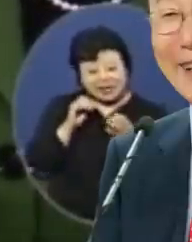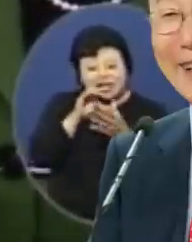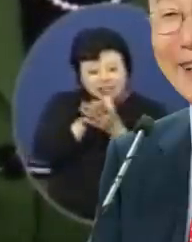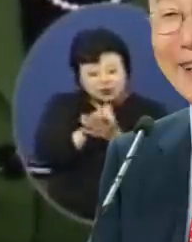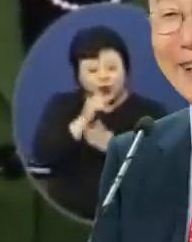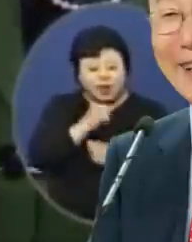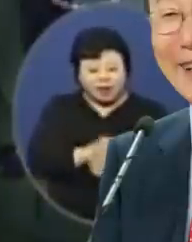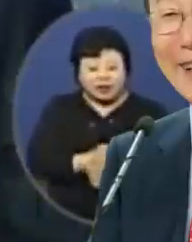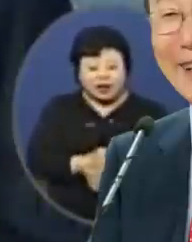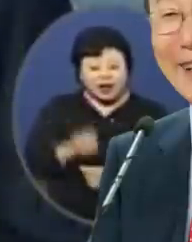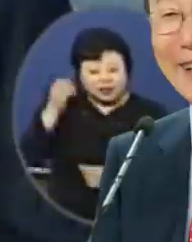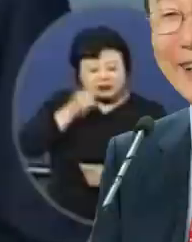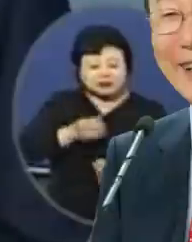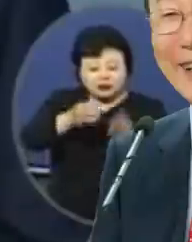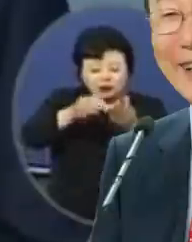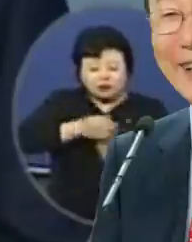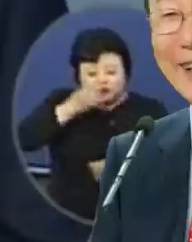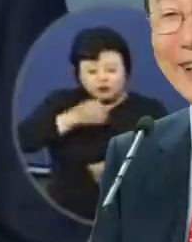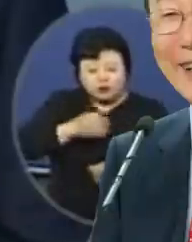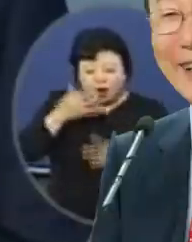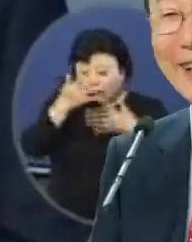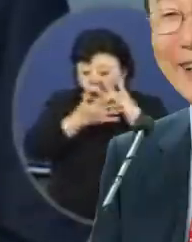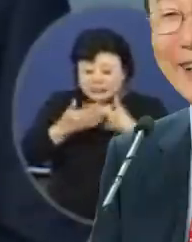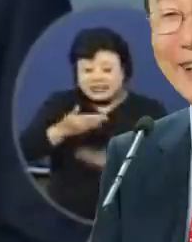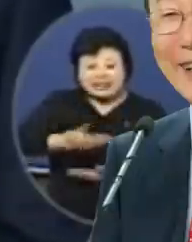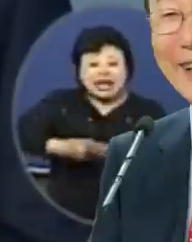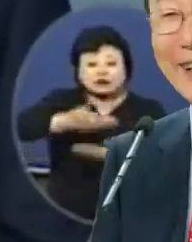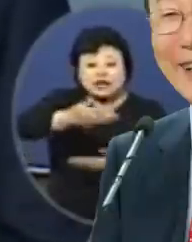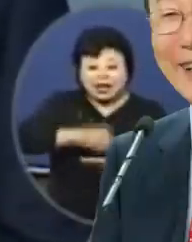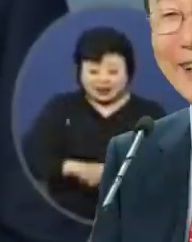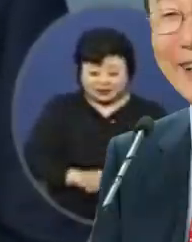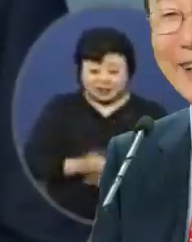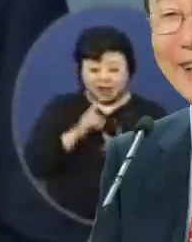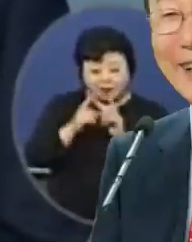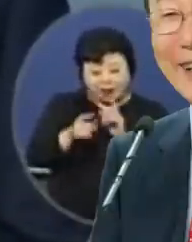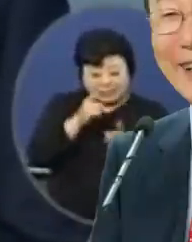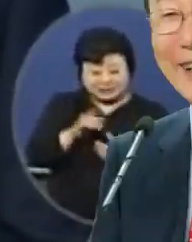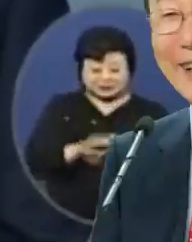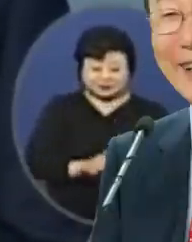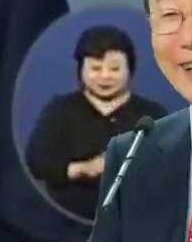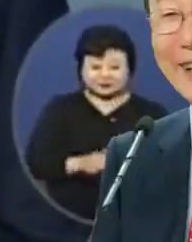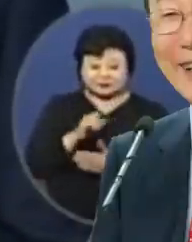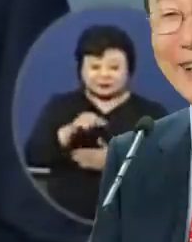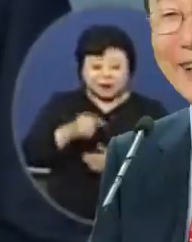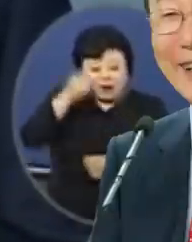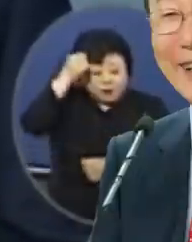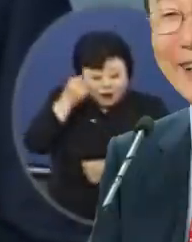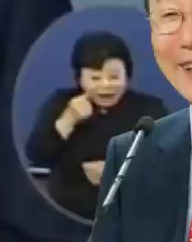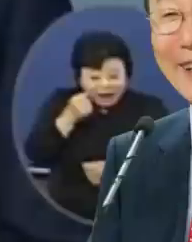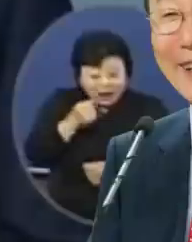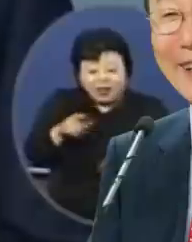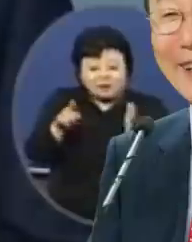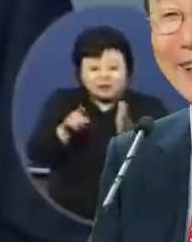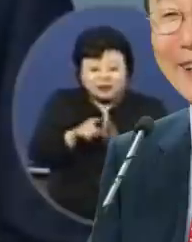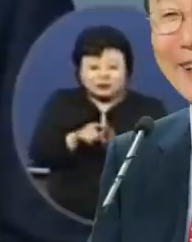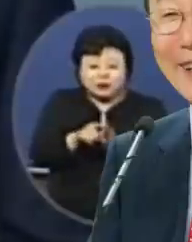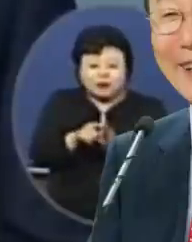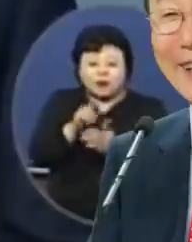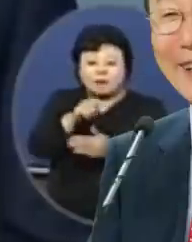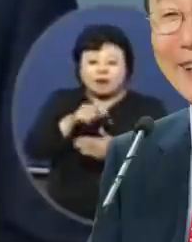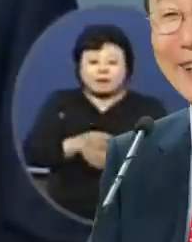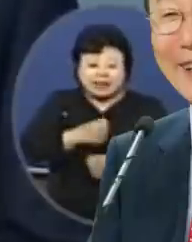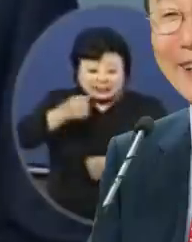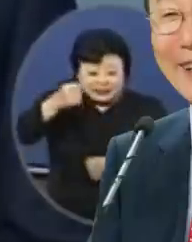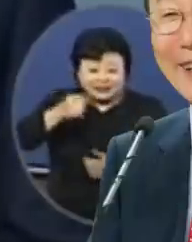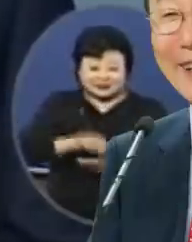기도해라, 성경을 통해서 꿈이나 환상을 같이 나누자, 그리고 말씀을 마음에 외워라, 믿음으로 마음을